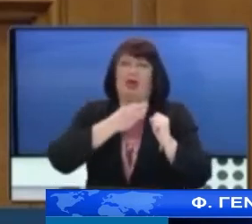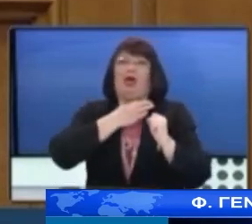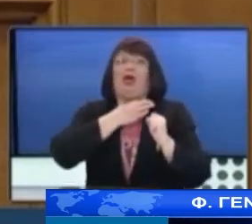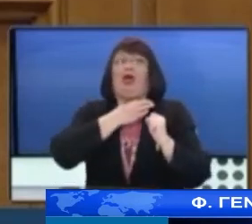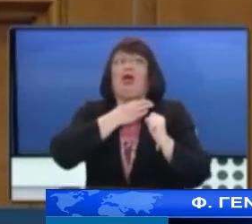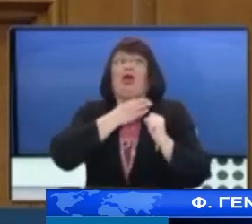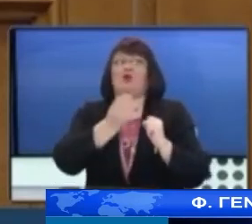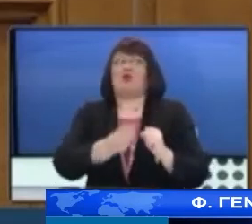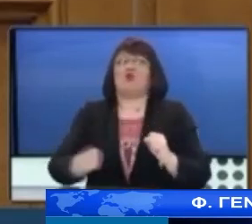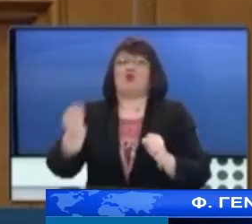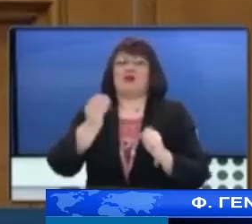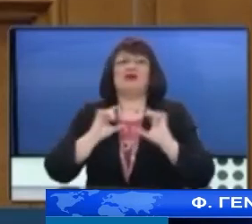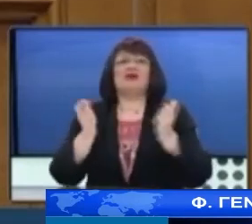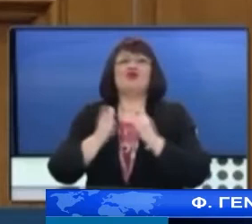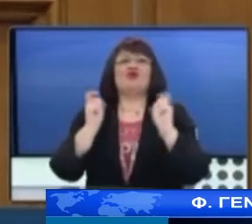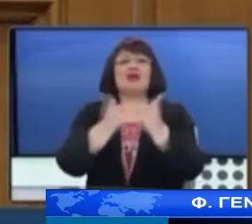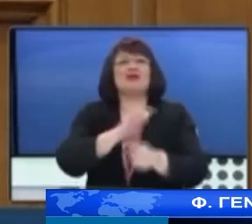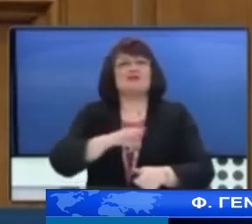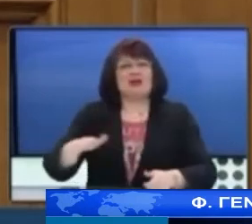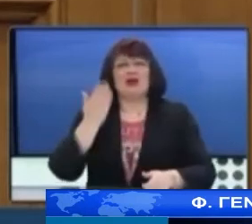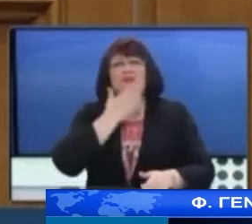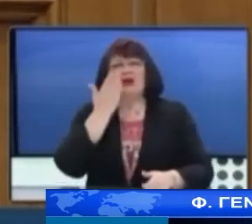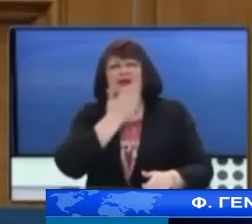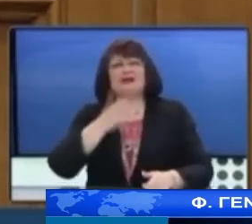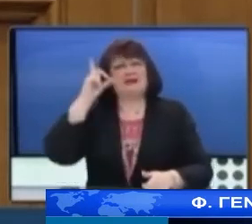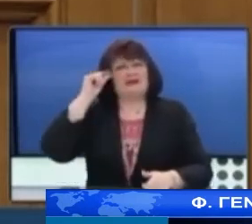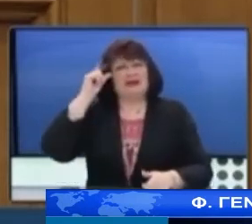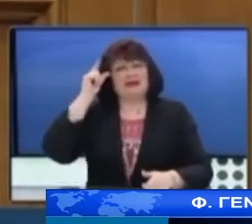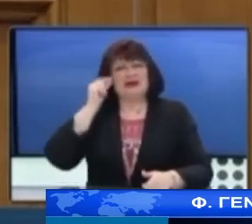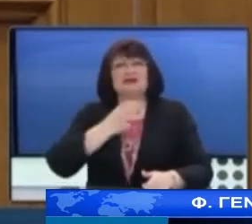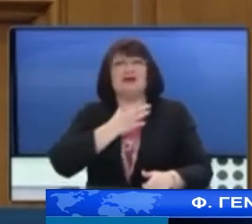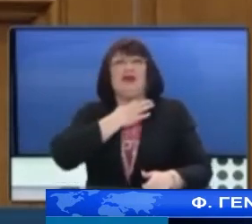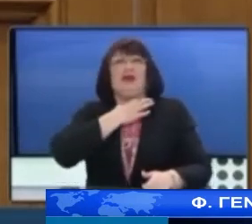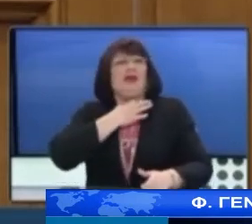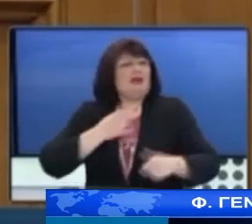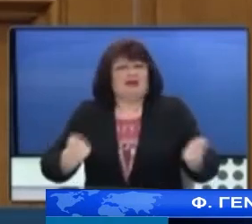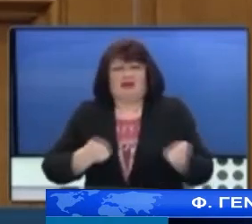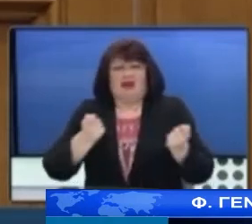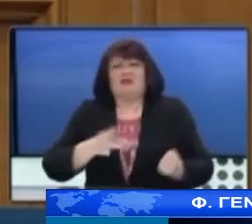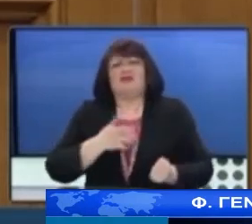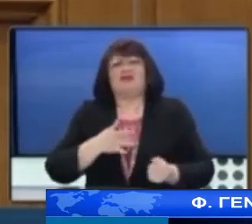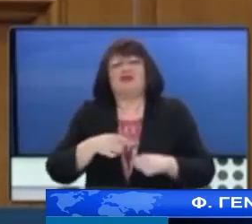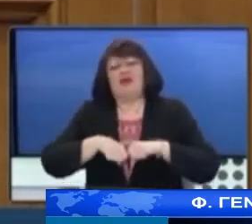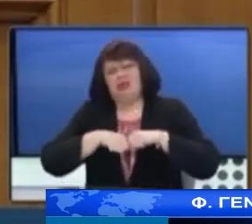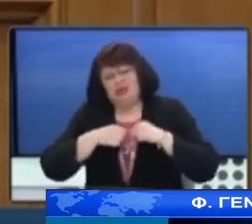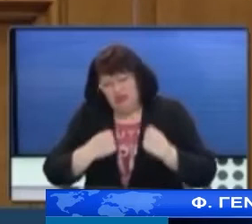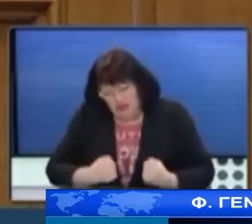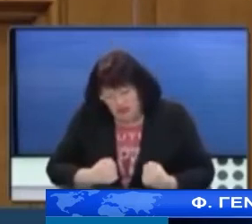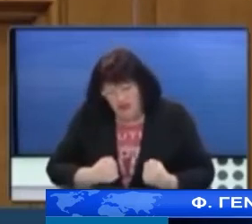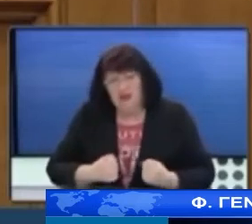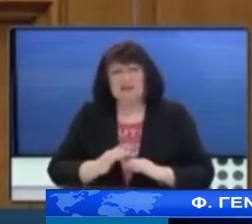κόκκινο. Τις οικογένειες με παιδιά, με μαθητές, με φοιτητές, πραγματικά σε απόγνωση και ψυχολογική